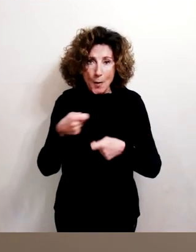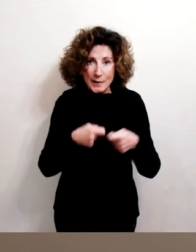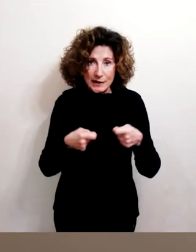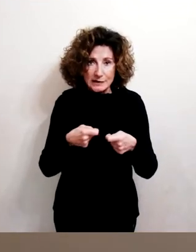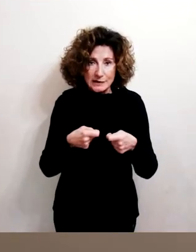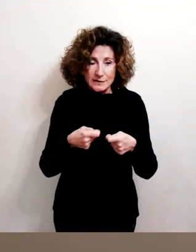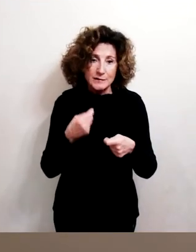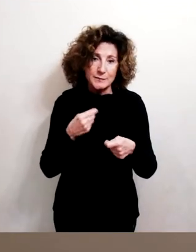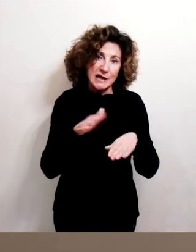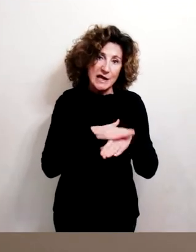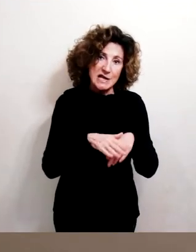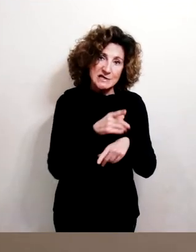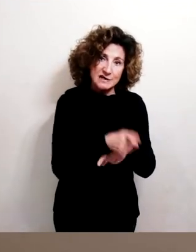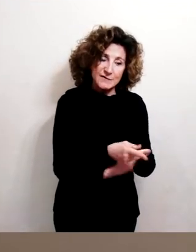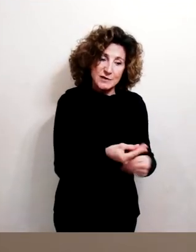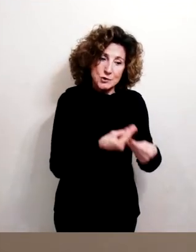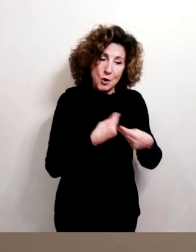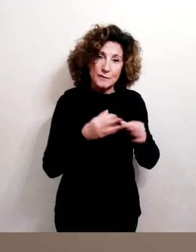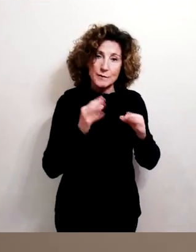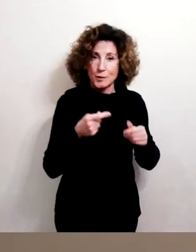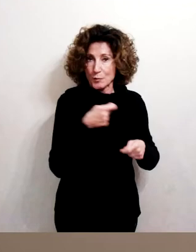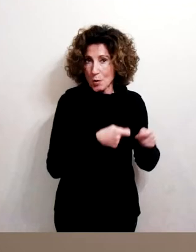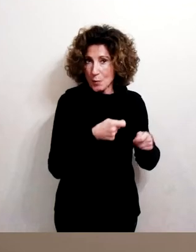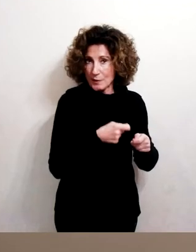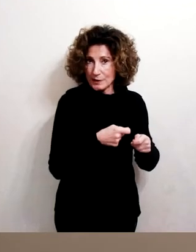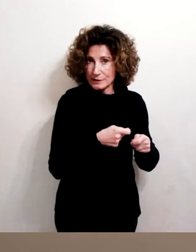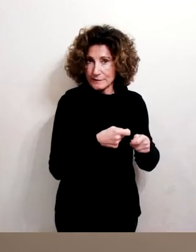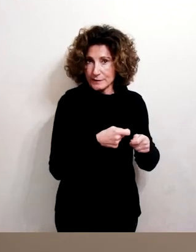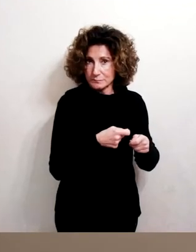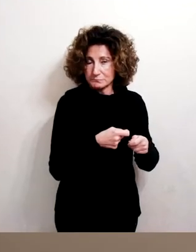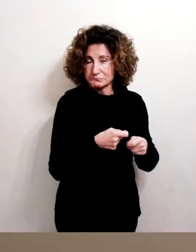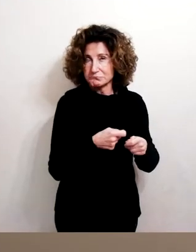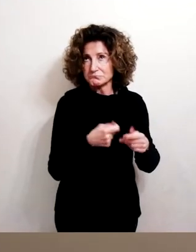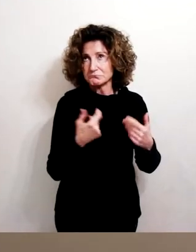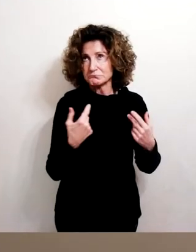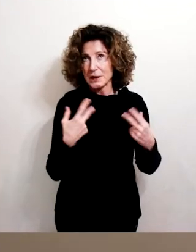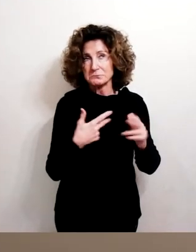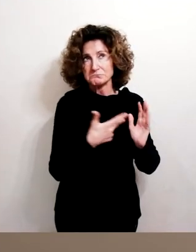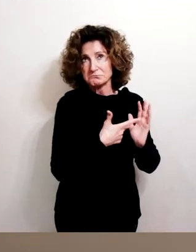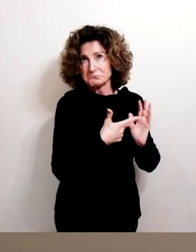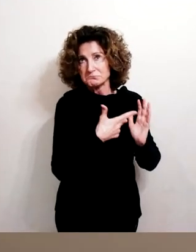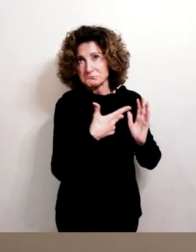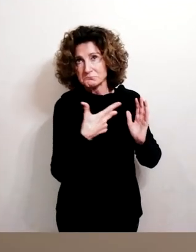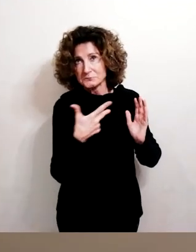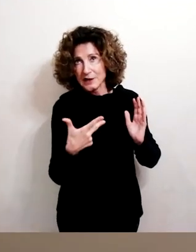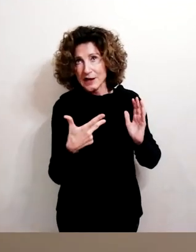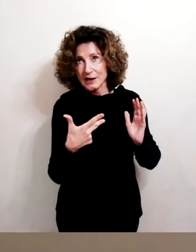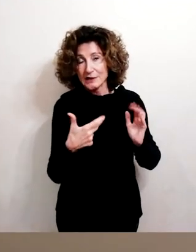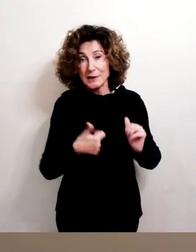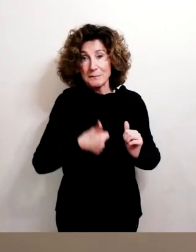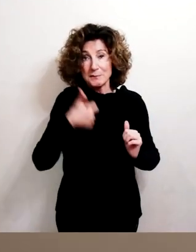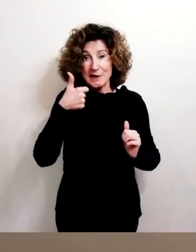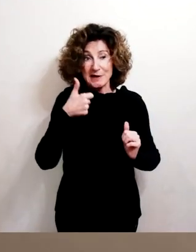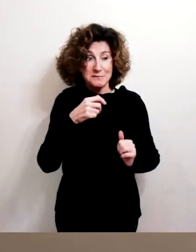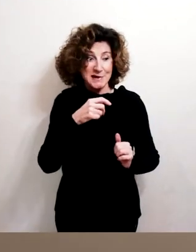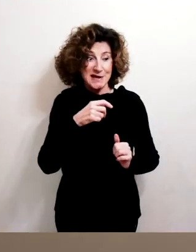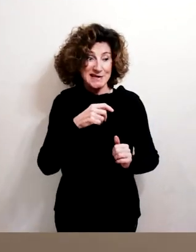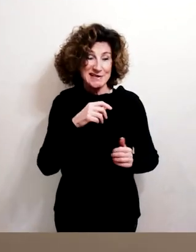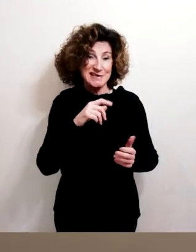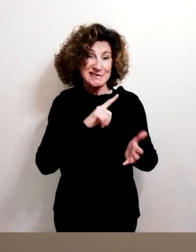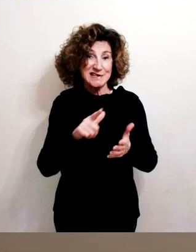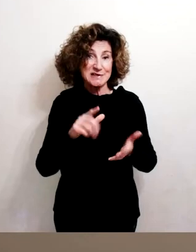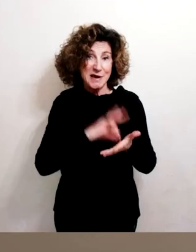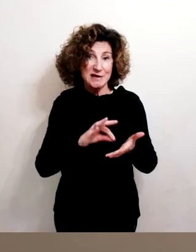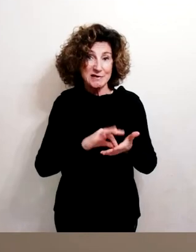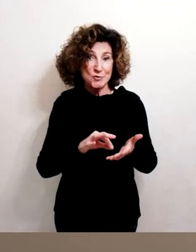cooperativa perché questi servizi vengono fornite dalle cooperative diciamo che sono tre anni che la prima settimana di scuola